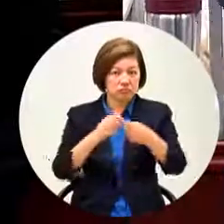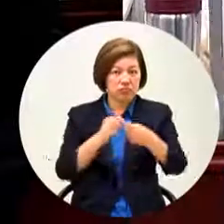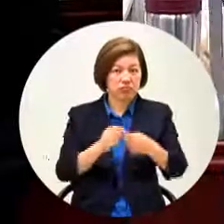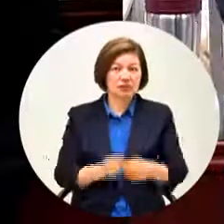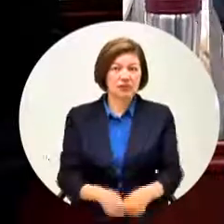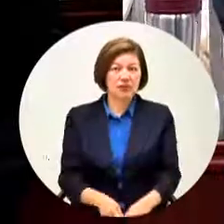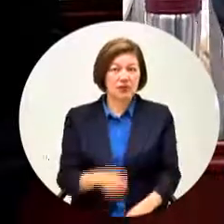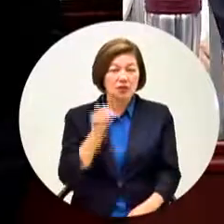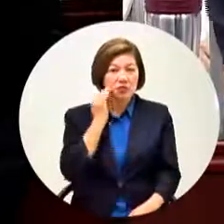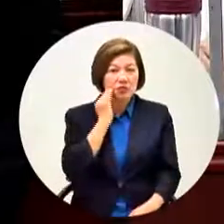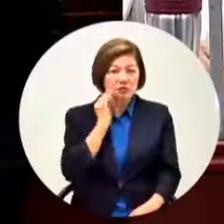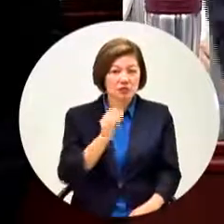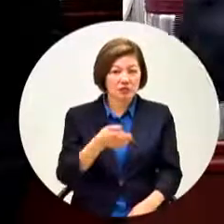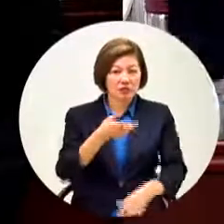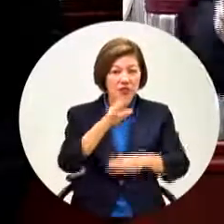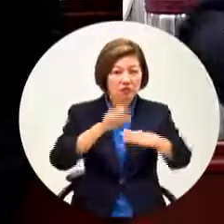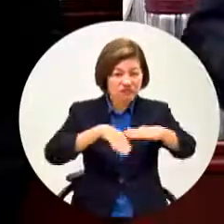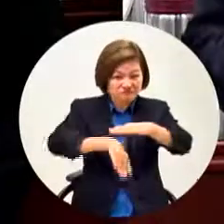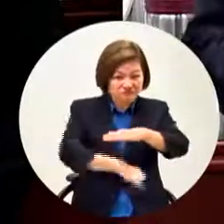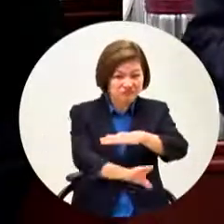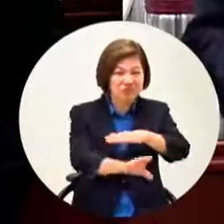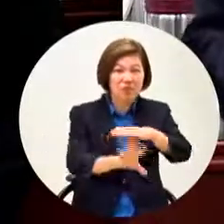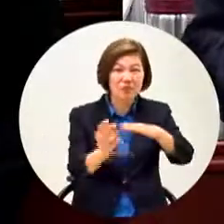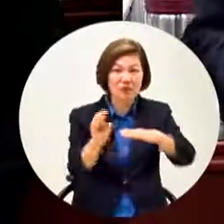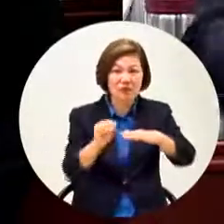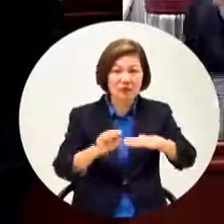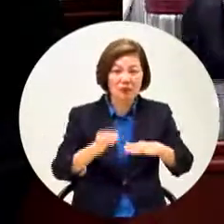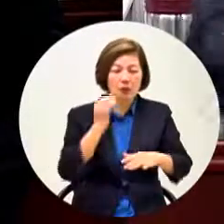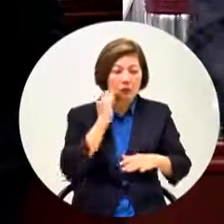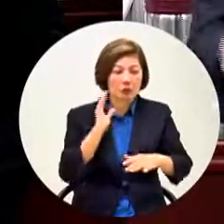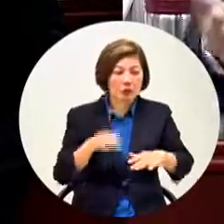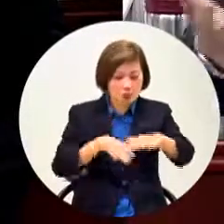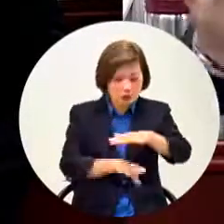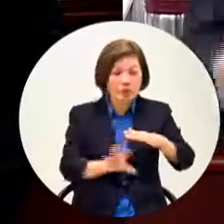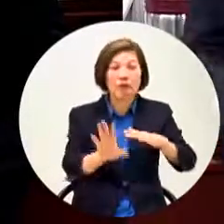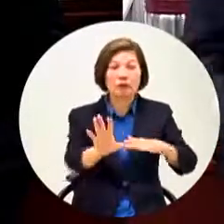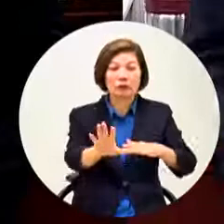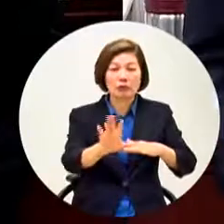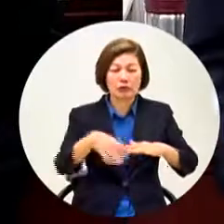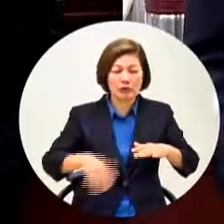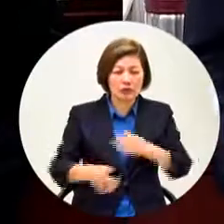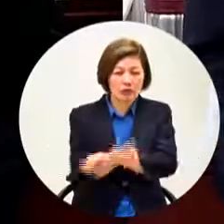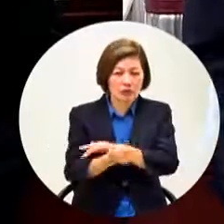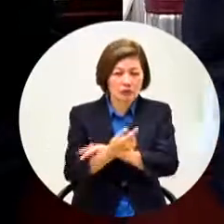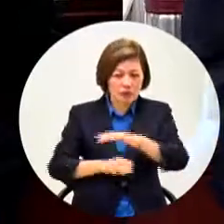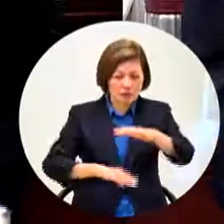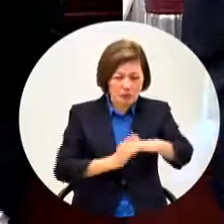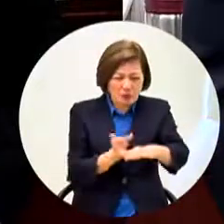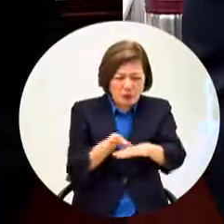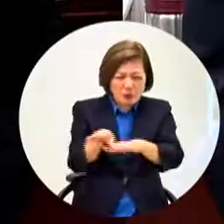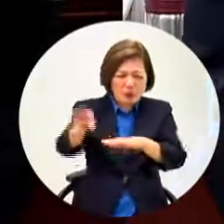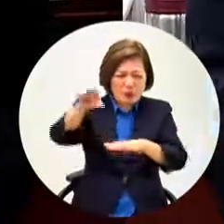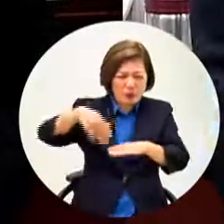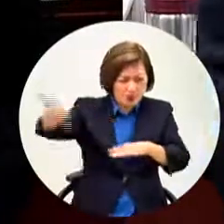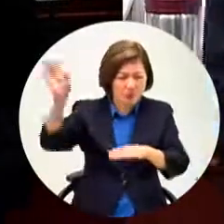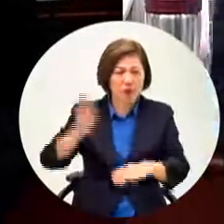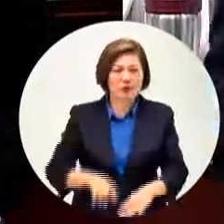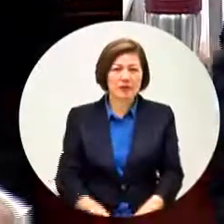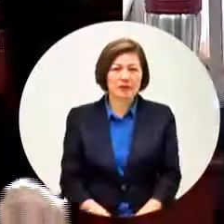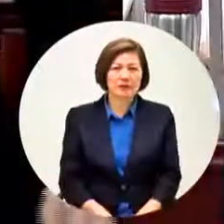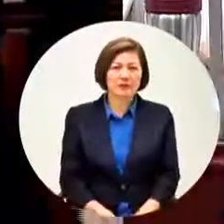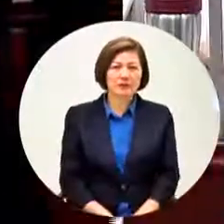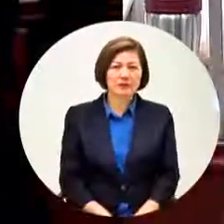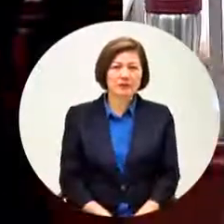车有伫地下室无，车有地下室紧开走啊，若无开走，淹去变泡水车啊。 好啊，你请坐吼。 谢